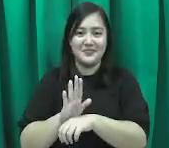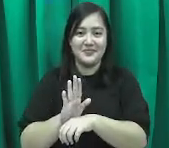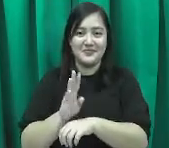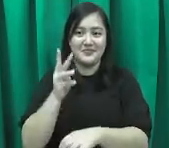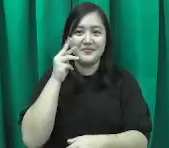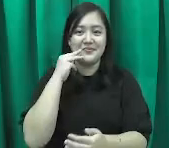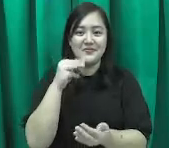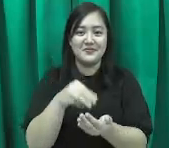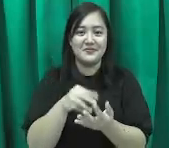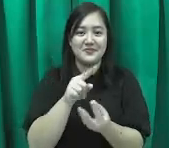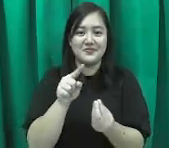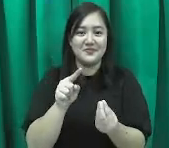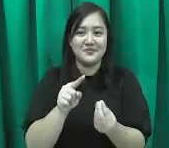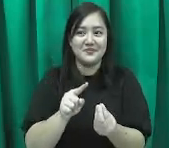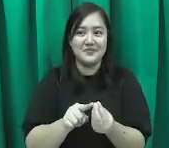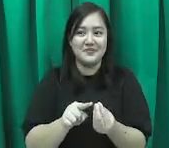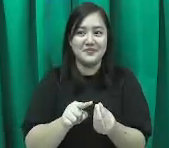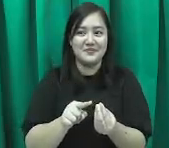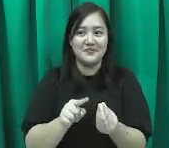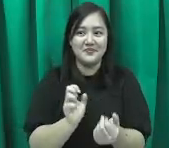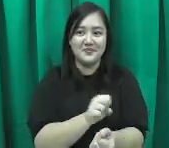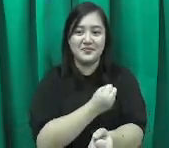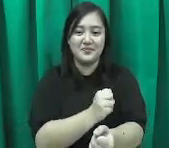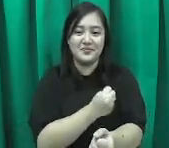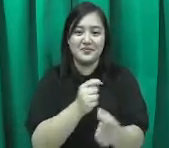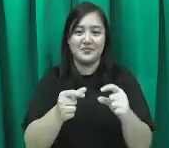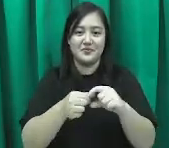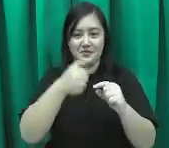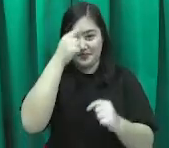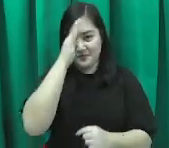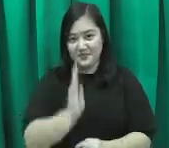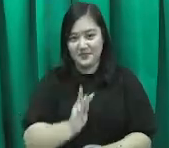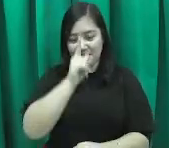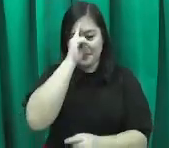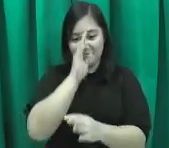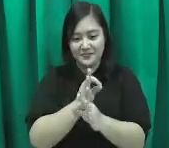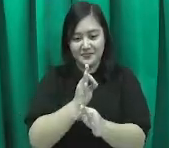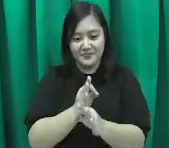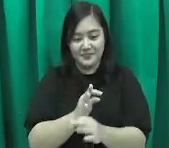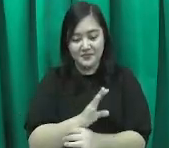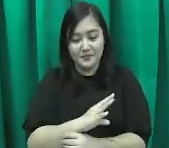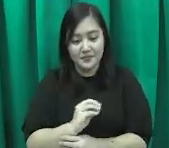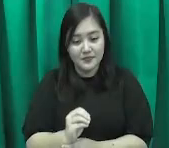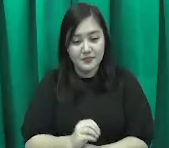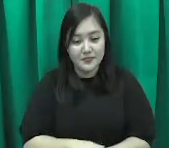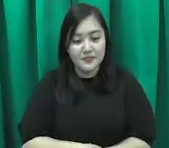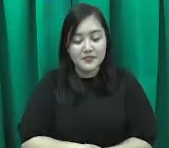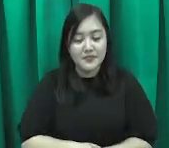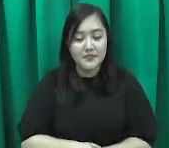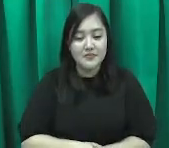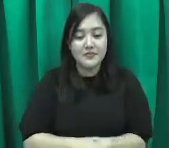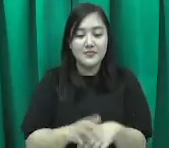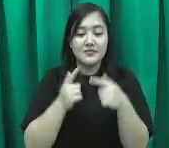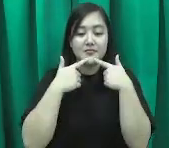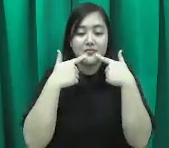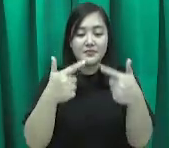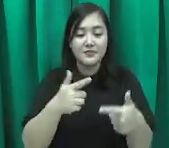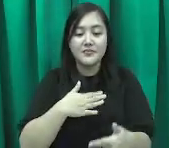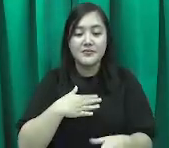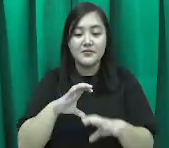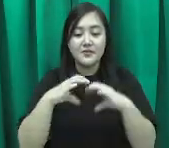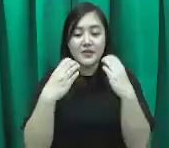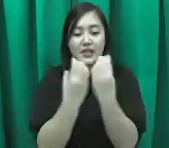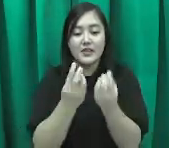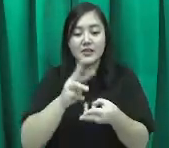Yeah. Hello, yan. Hello, Jan. Ah, hey, yeah. Shout out ko yung aking classmate dyan sa Mindoro, si Lieutenant Colonel Sasing, yeah, 4th wow.